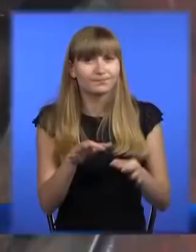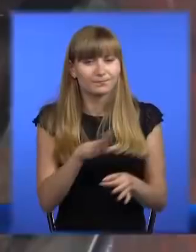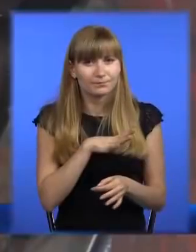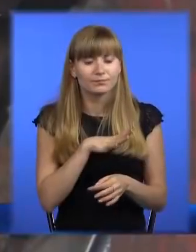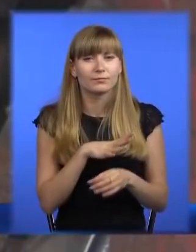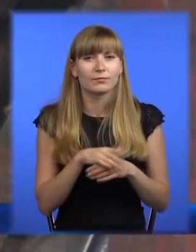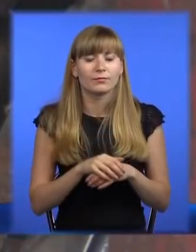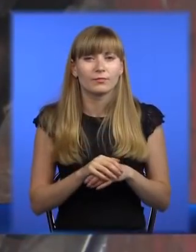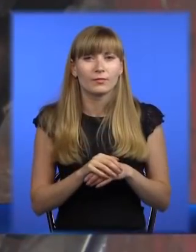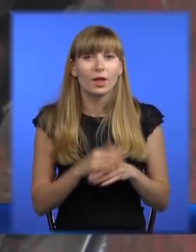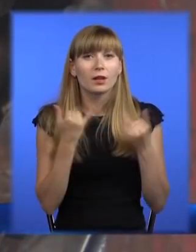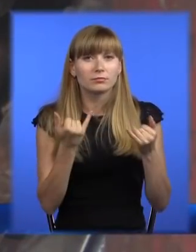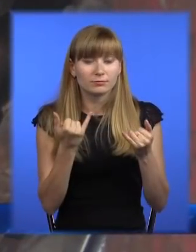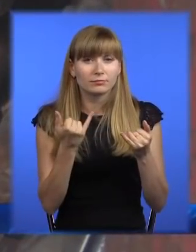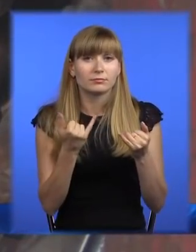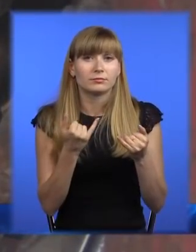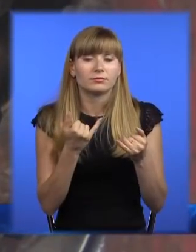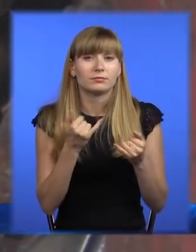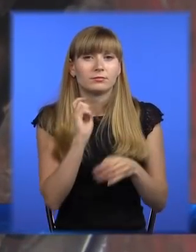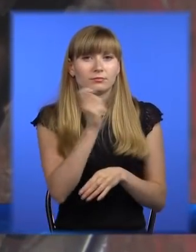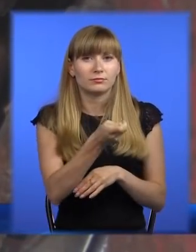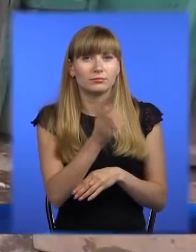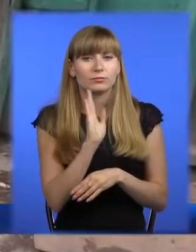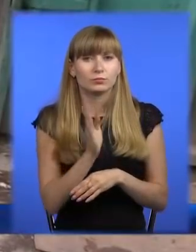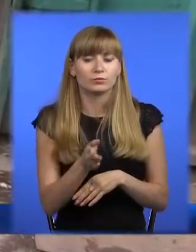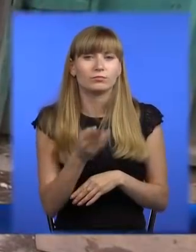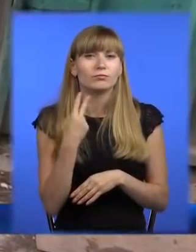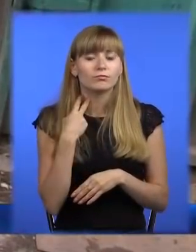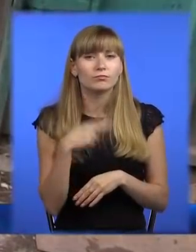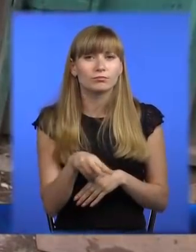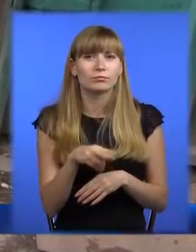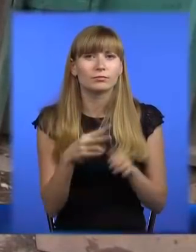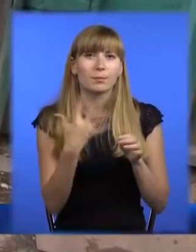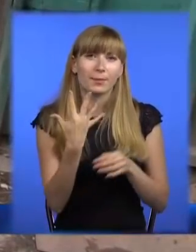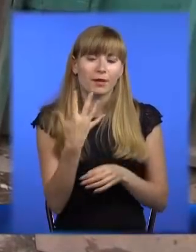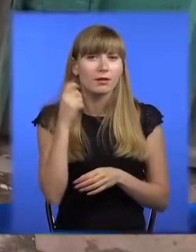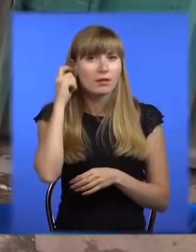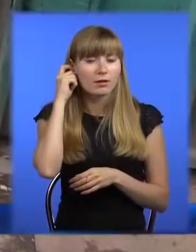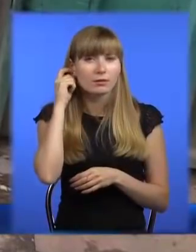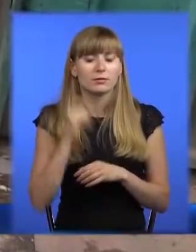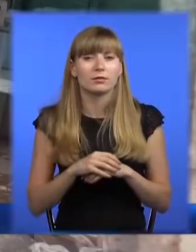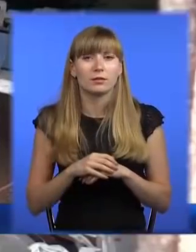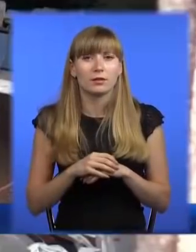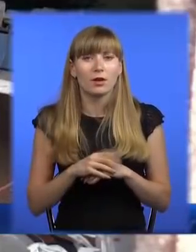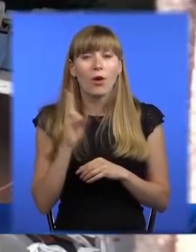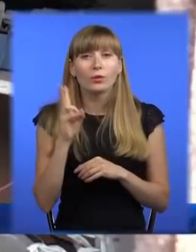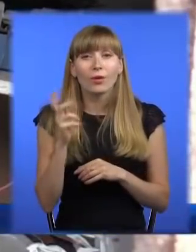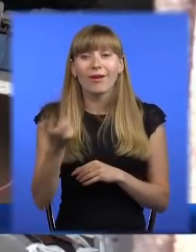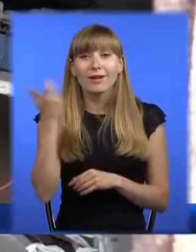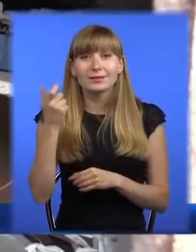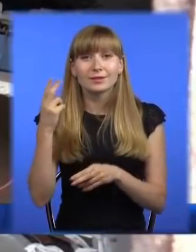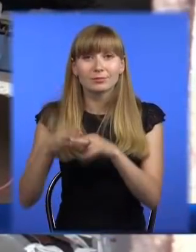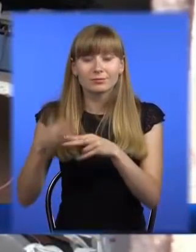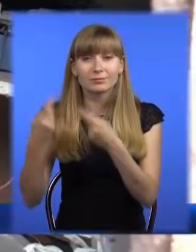кримінальної відповідальності за вчинення подібних злочинів. Тепер крадіям загрожує відповідальність у вигляді позбавлення волі до